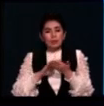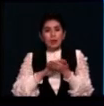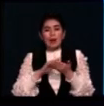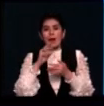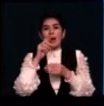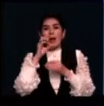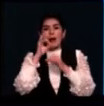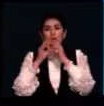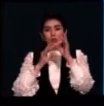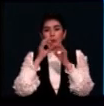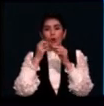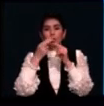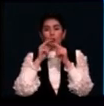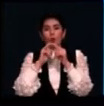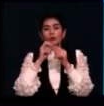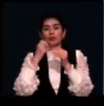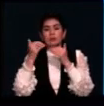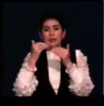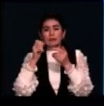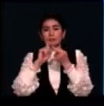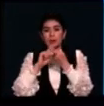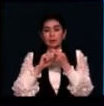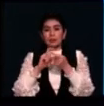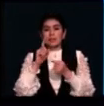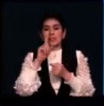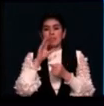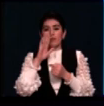atomlar guruhi elementar zveno deb ataladi.